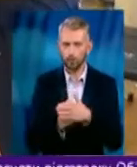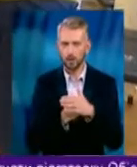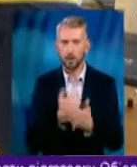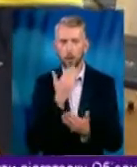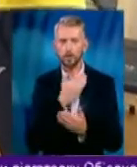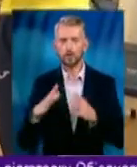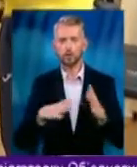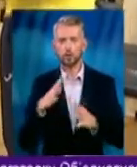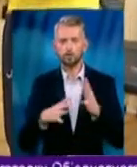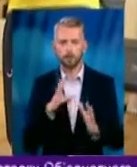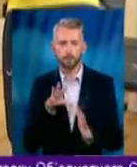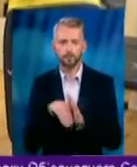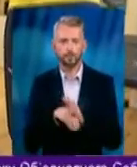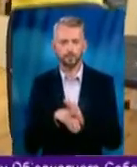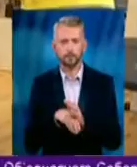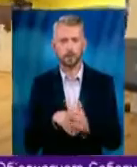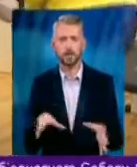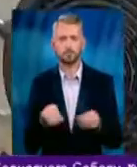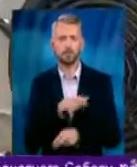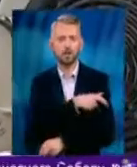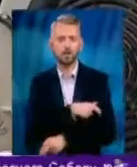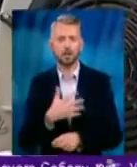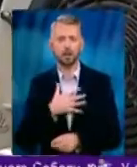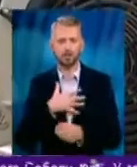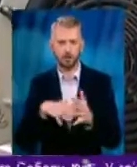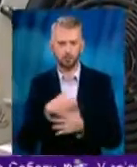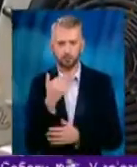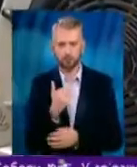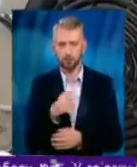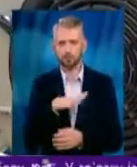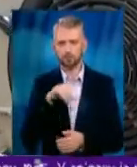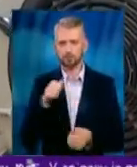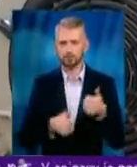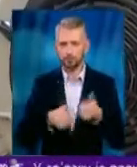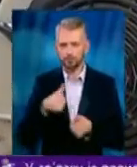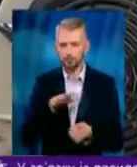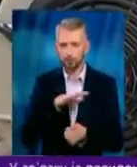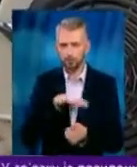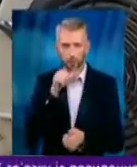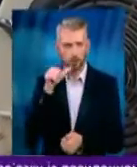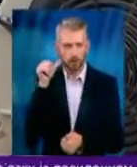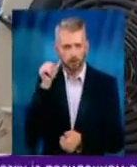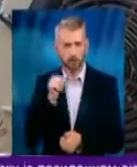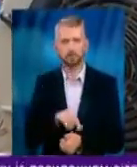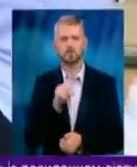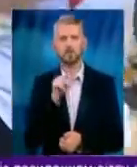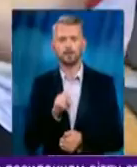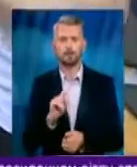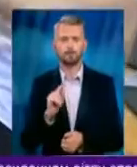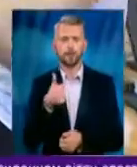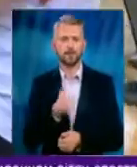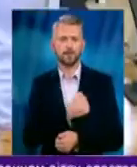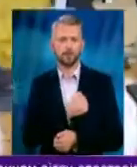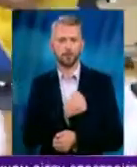тренуваннях до українців приєднався співкапітан канадської збірної, який змагався в іграх нескорених торік. Саймон Мею став першим